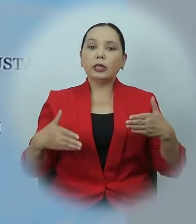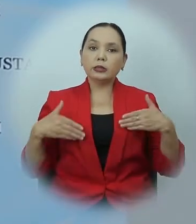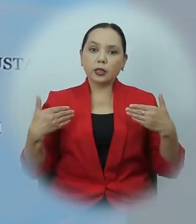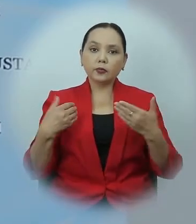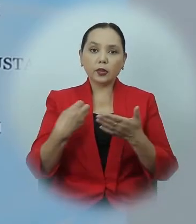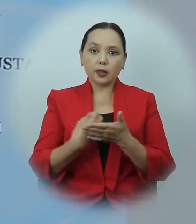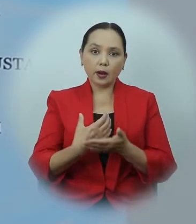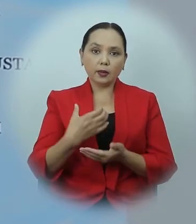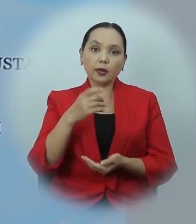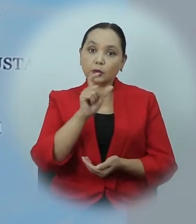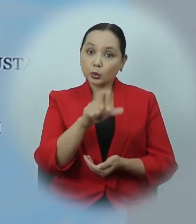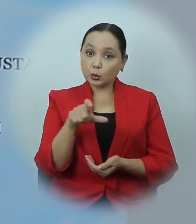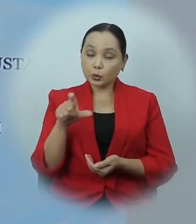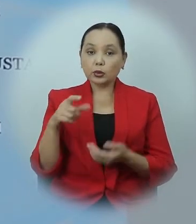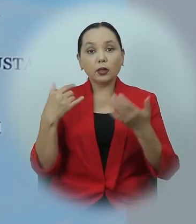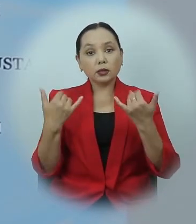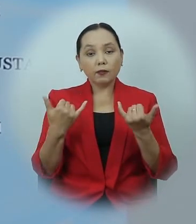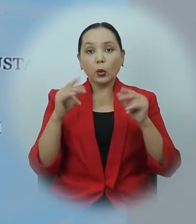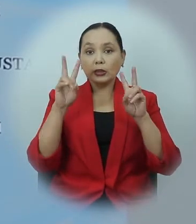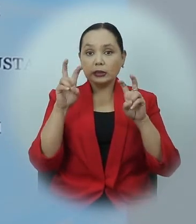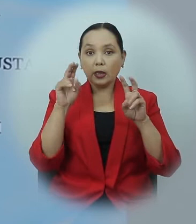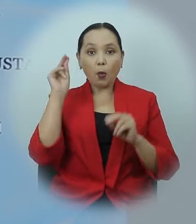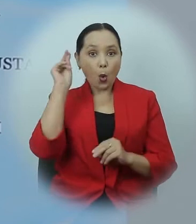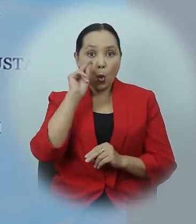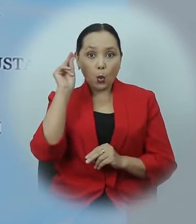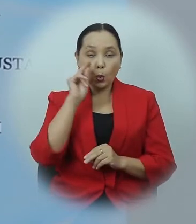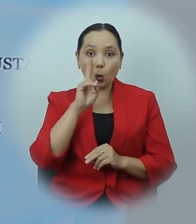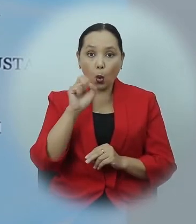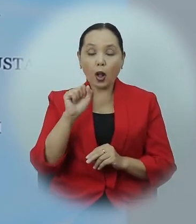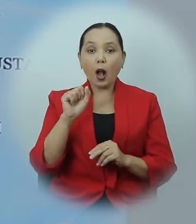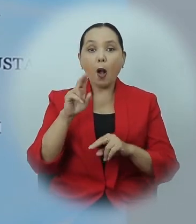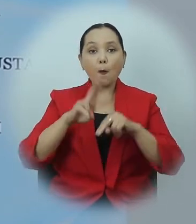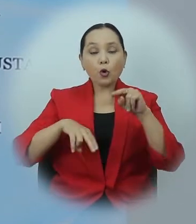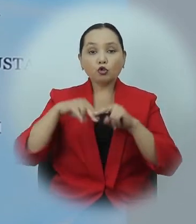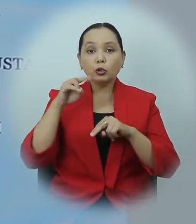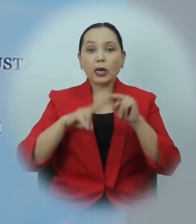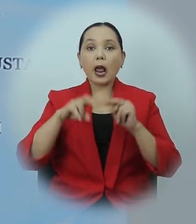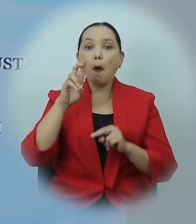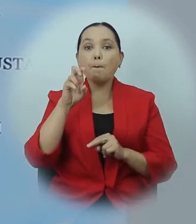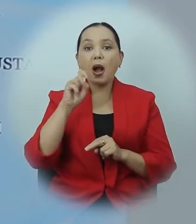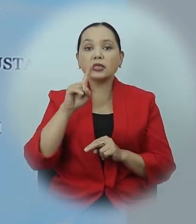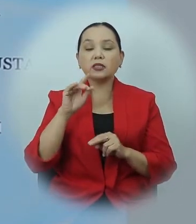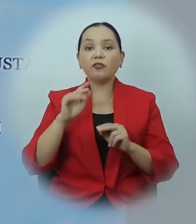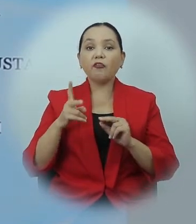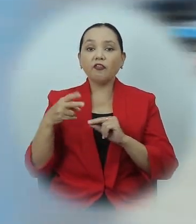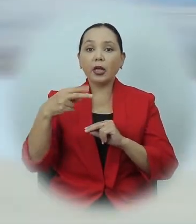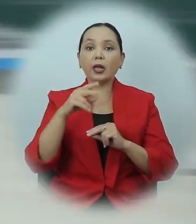Здравствуйте, дорогие слушатели! Сегодня тема урока «Построение базовой выкройки женской